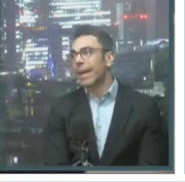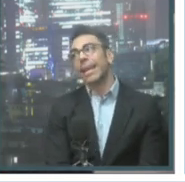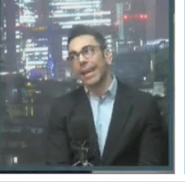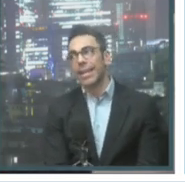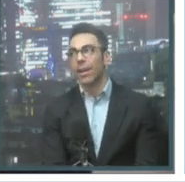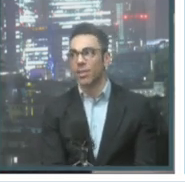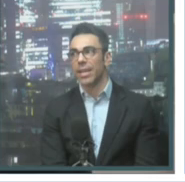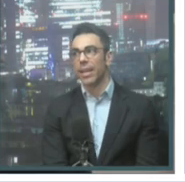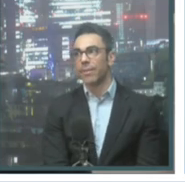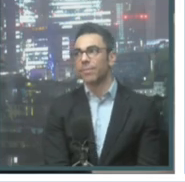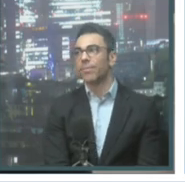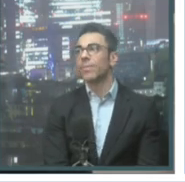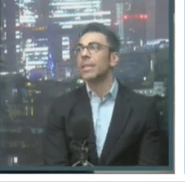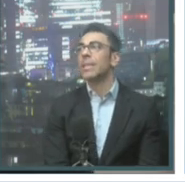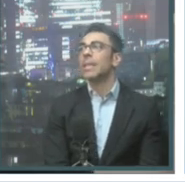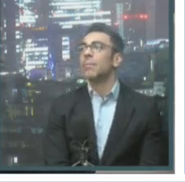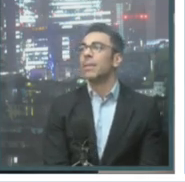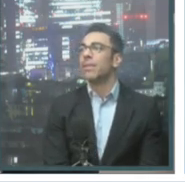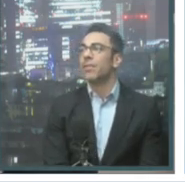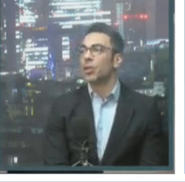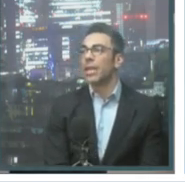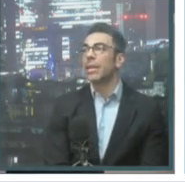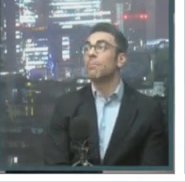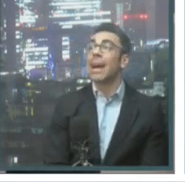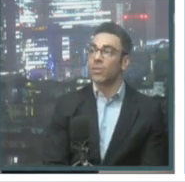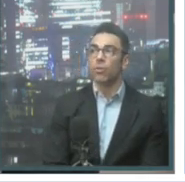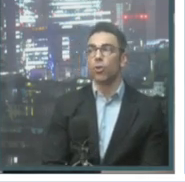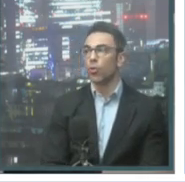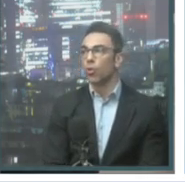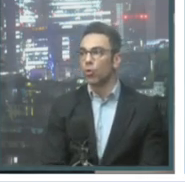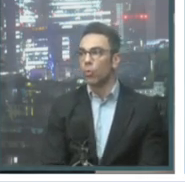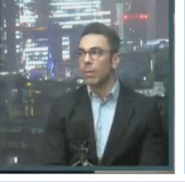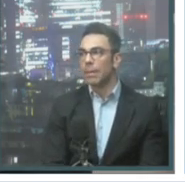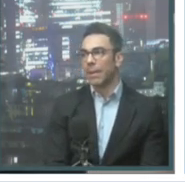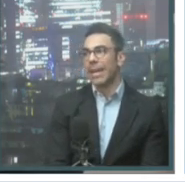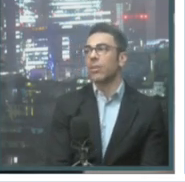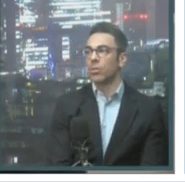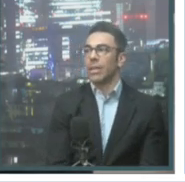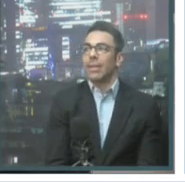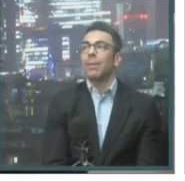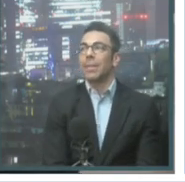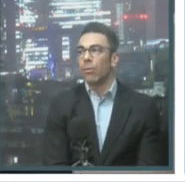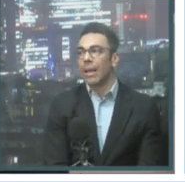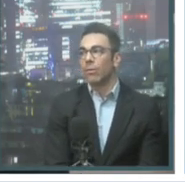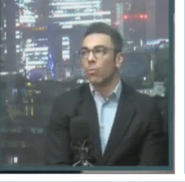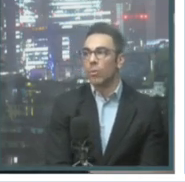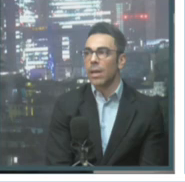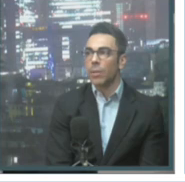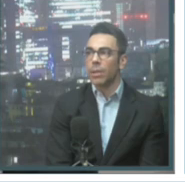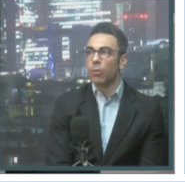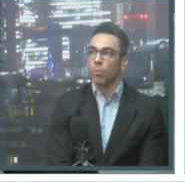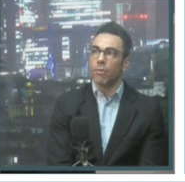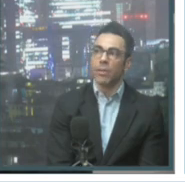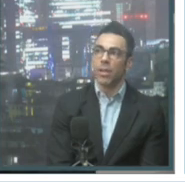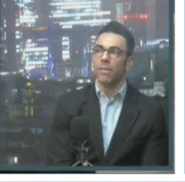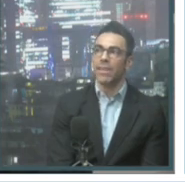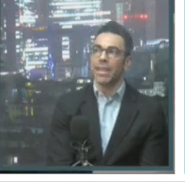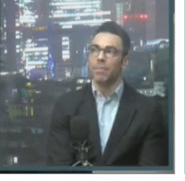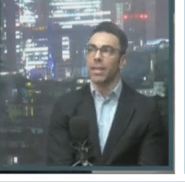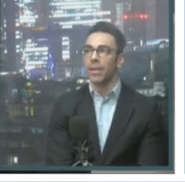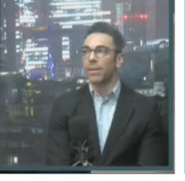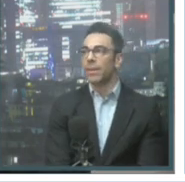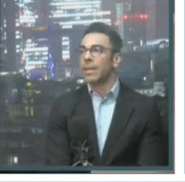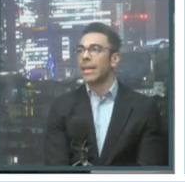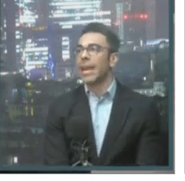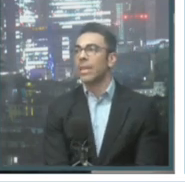caricare delle cose anche il braccio invece braccio su youtube perché è strettamente collegato alla musica quindi molto più facile vedere